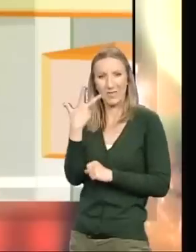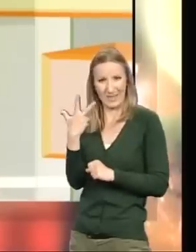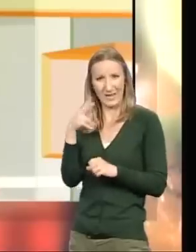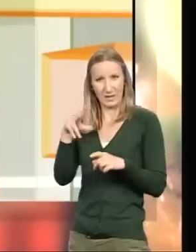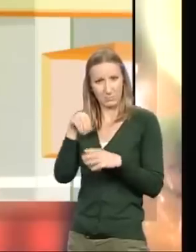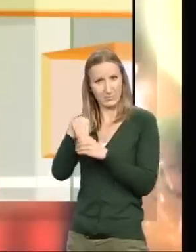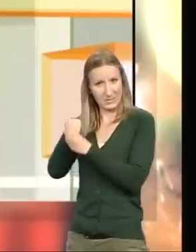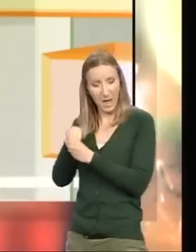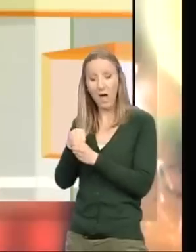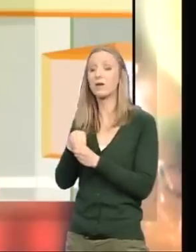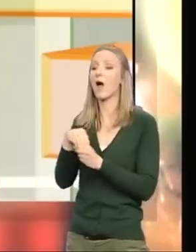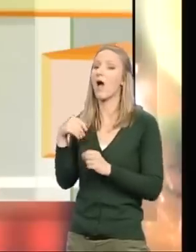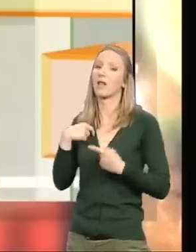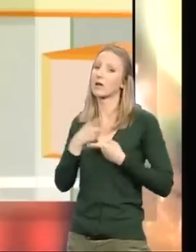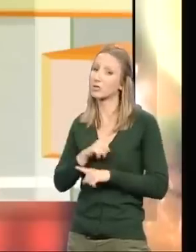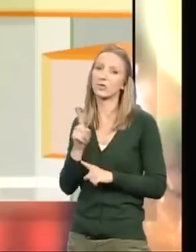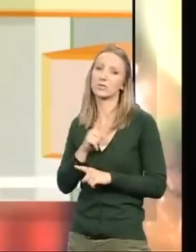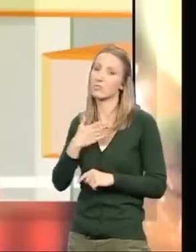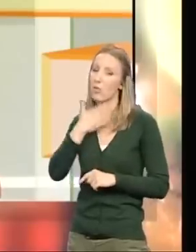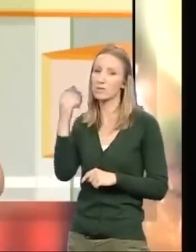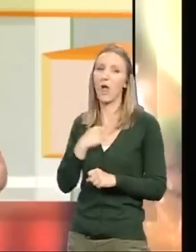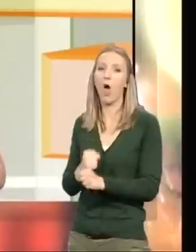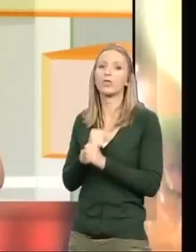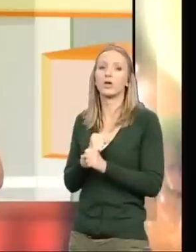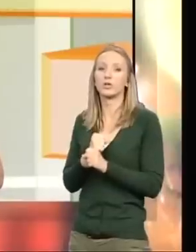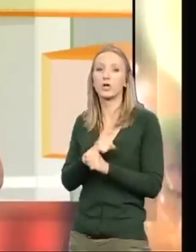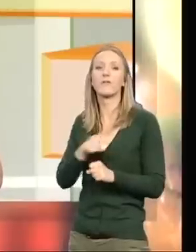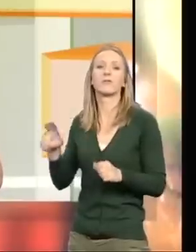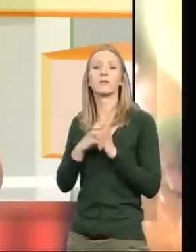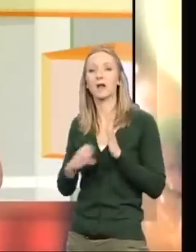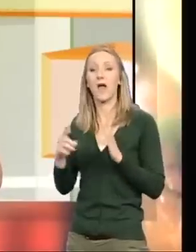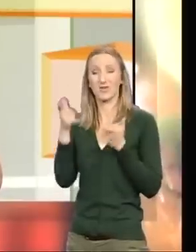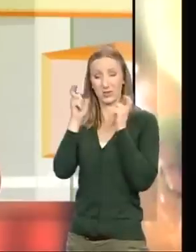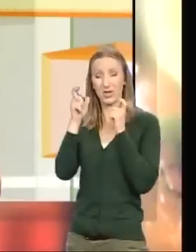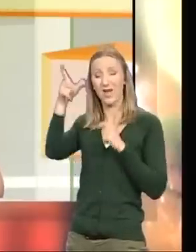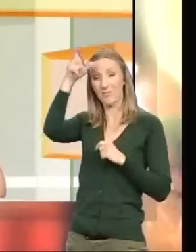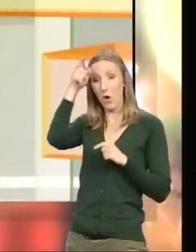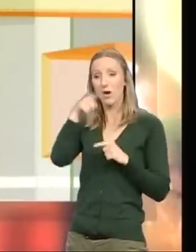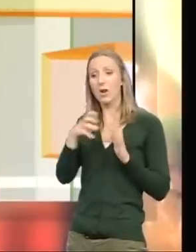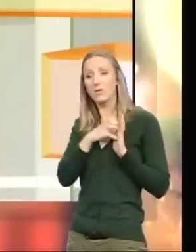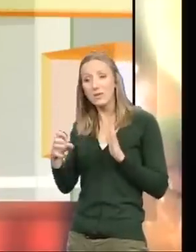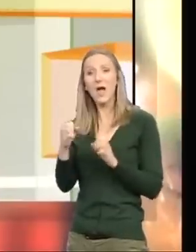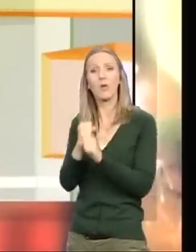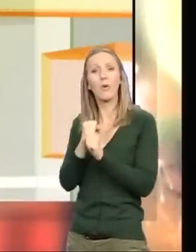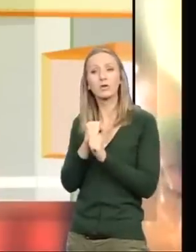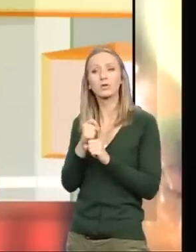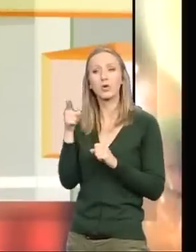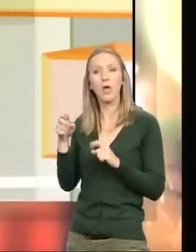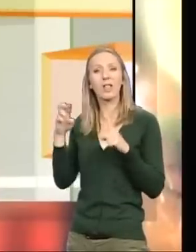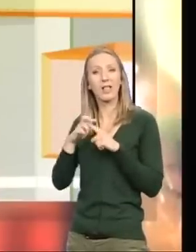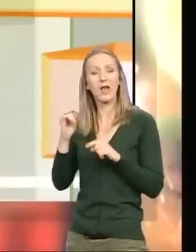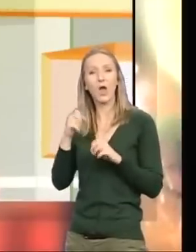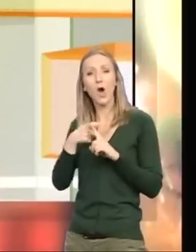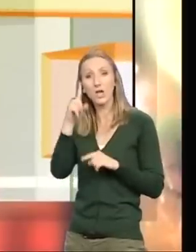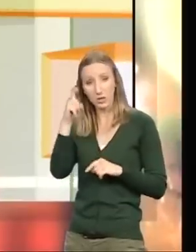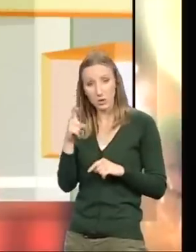nažalost nismo uspeli da obezbedimo održivost. U toku samog projekta je grad Beograd u statačnu podršku od sekretara Ljeljana i Ovčić čak u svoju